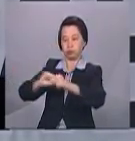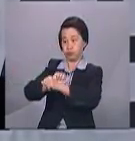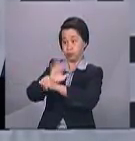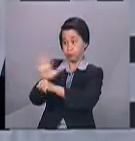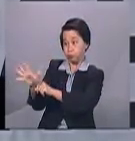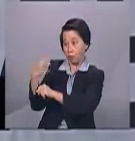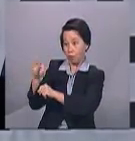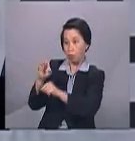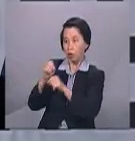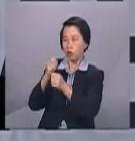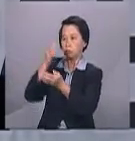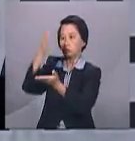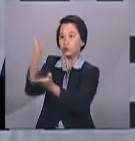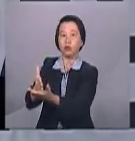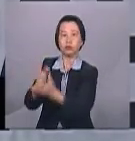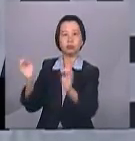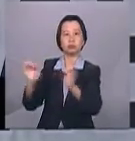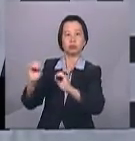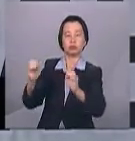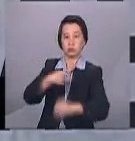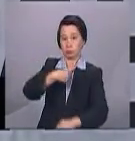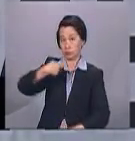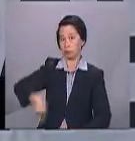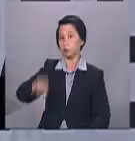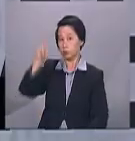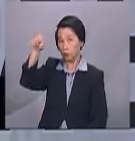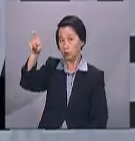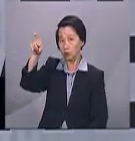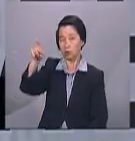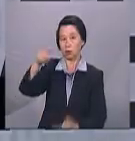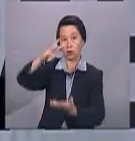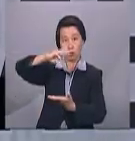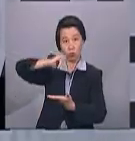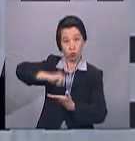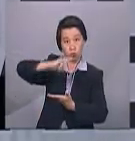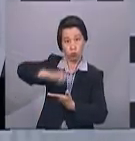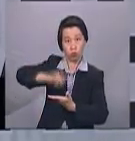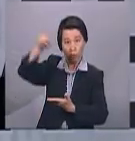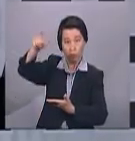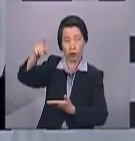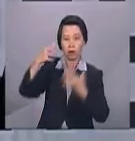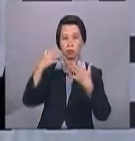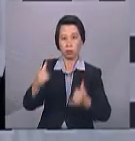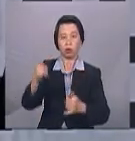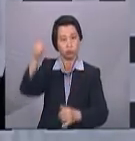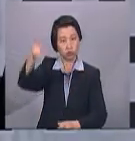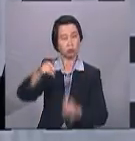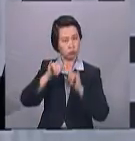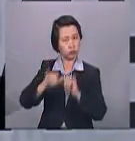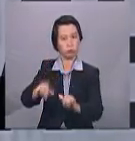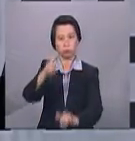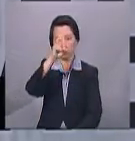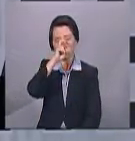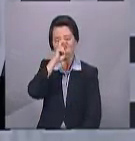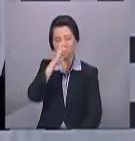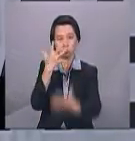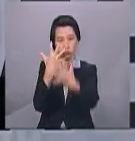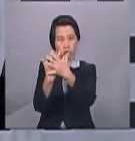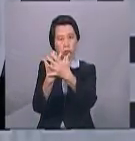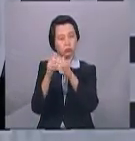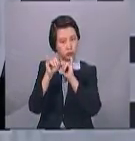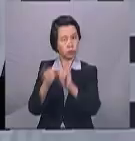menghentikan penularan jangkitan COVID-19 ni, sekarang ni mereka juga menguatkuasakan in terms of quarantine